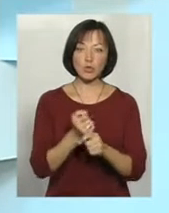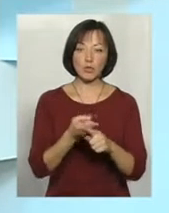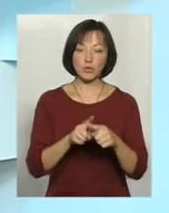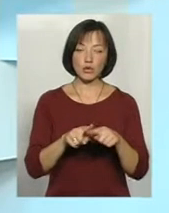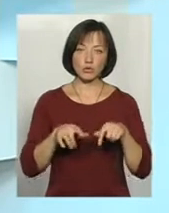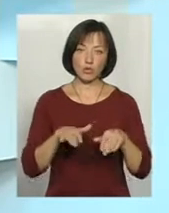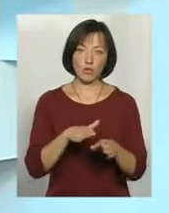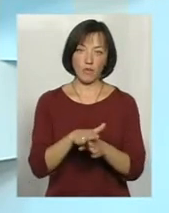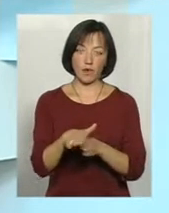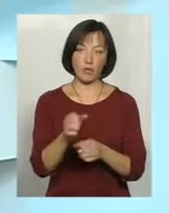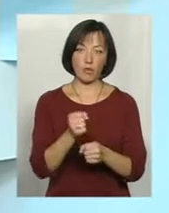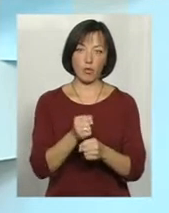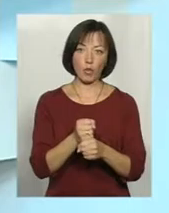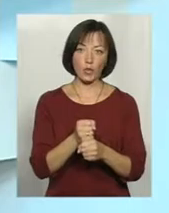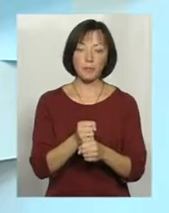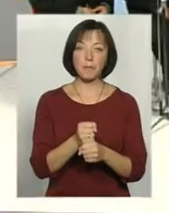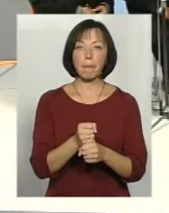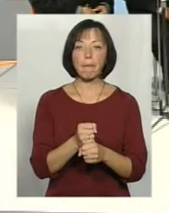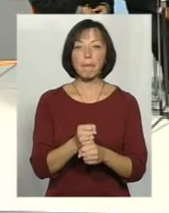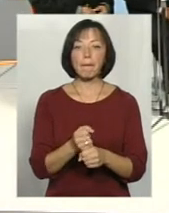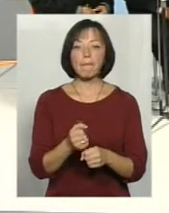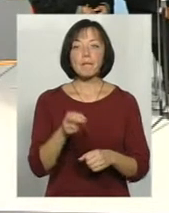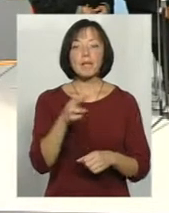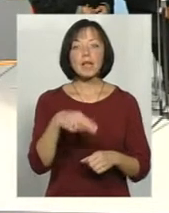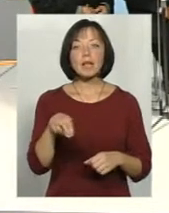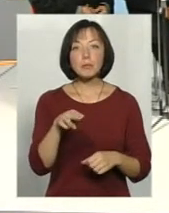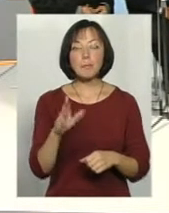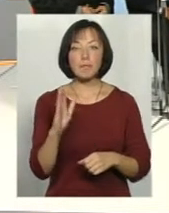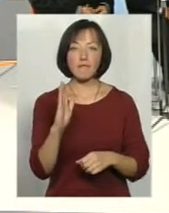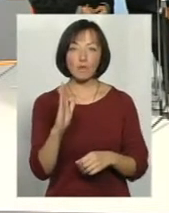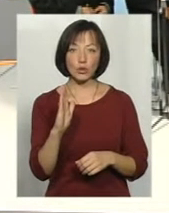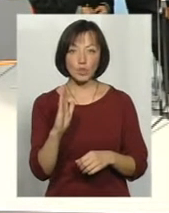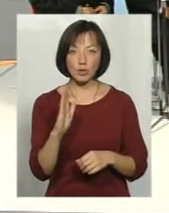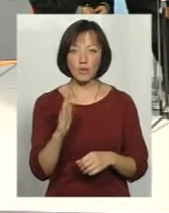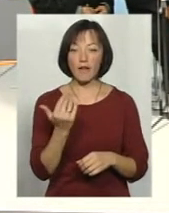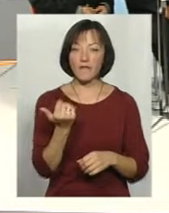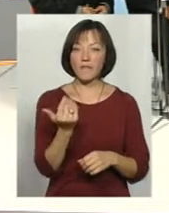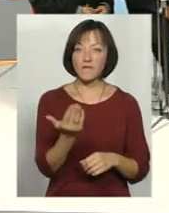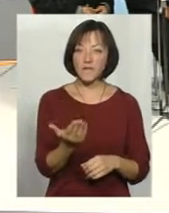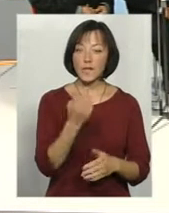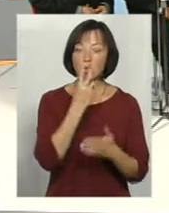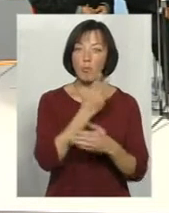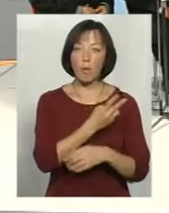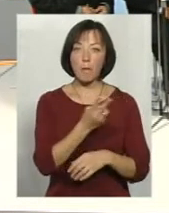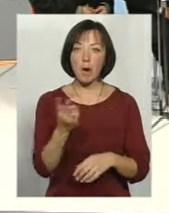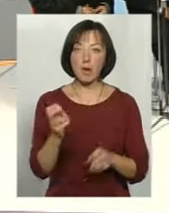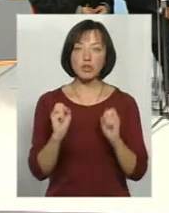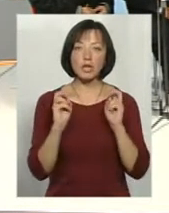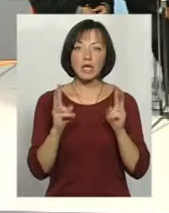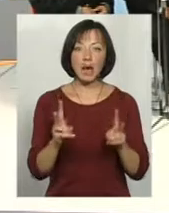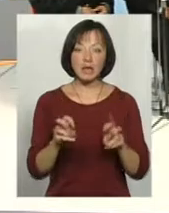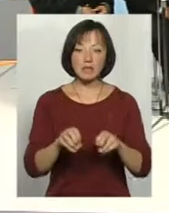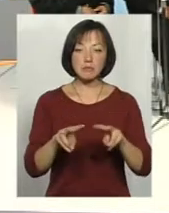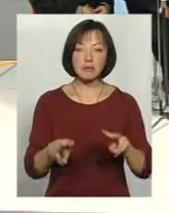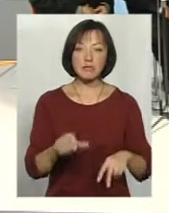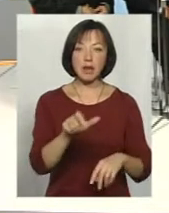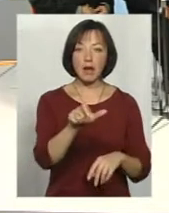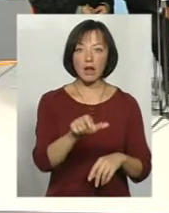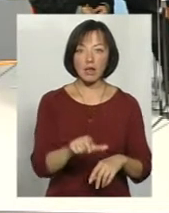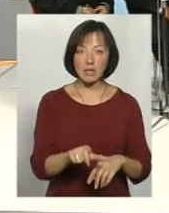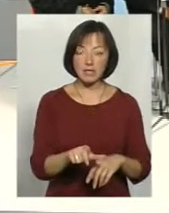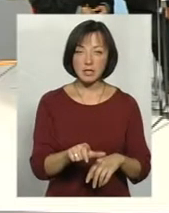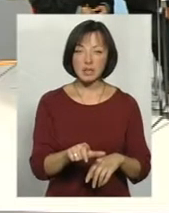роботу. Власне, Дмитро Володимировичу, ви побачили як спеціаліст